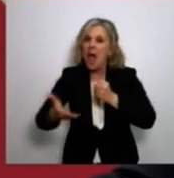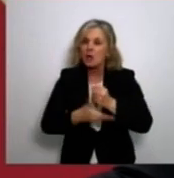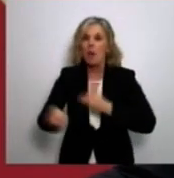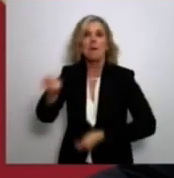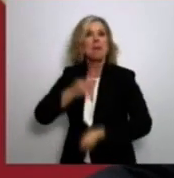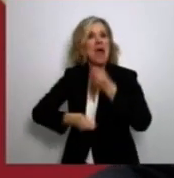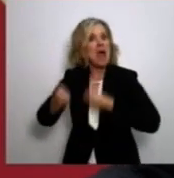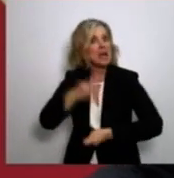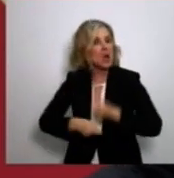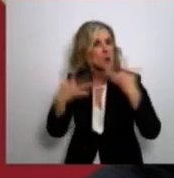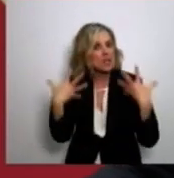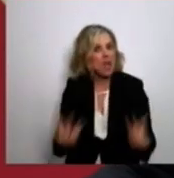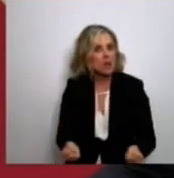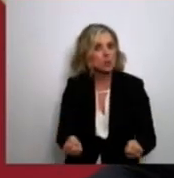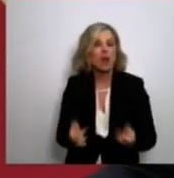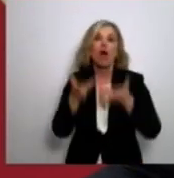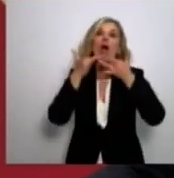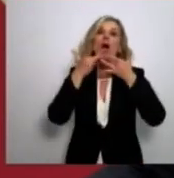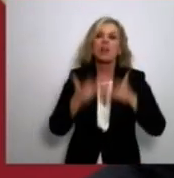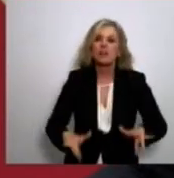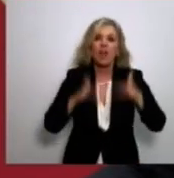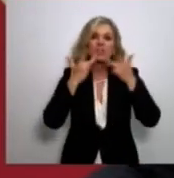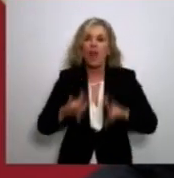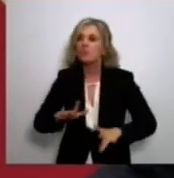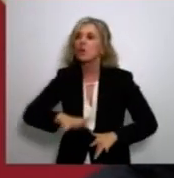παραγωγική διαδικασία, οδηγώντας τη χώρα σε πτώχευση,